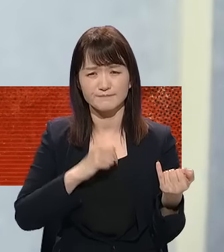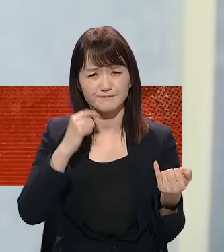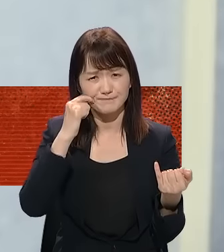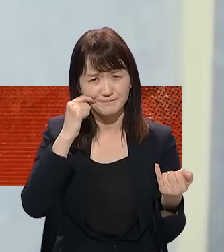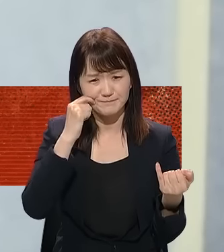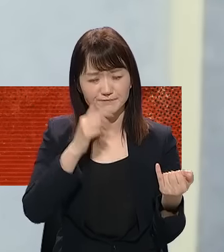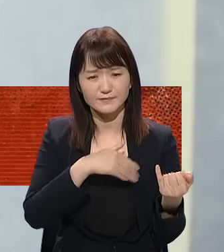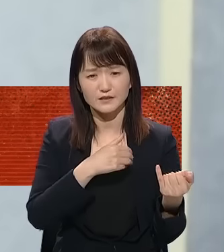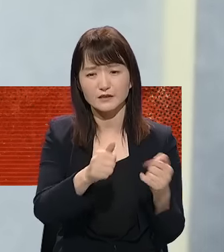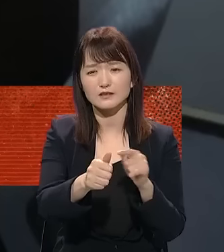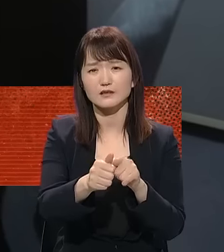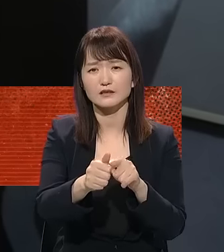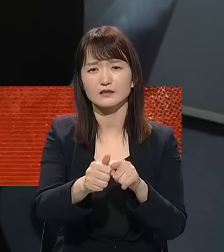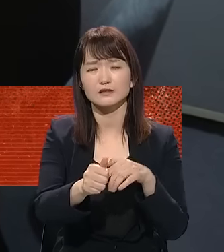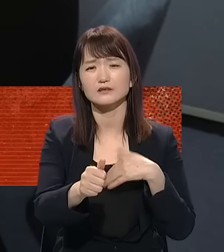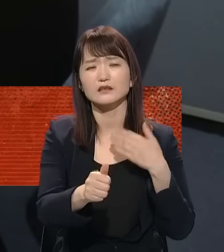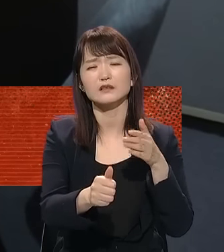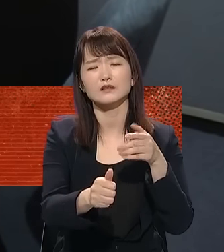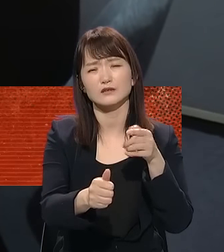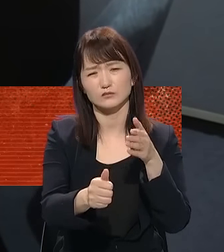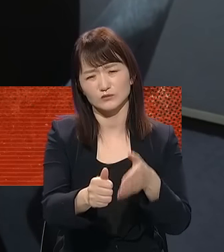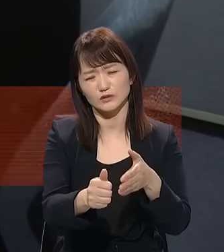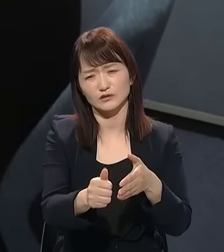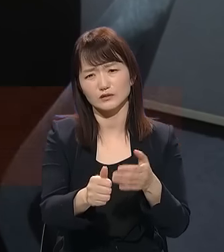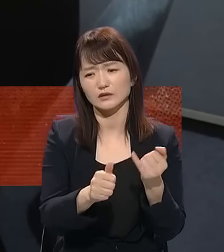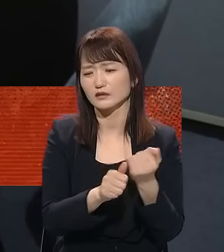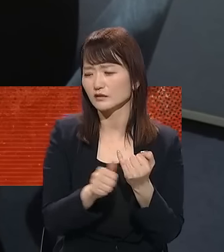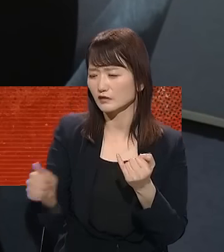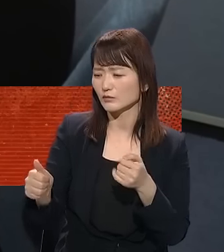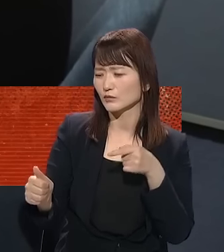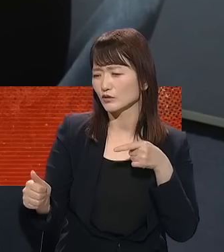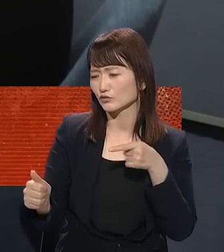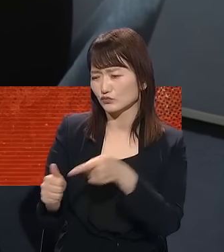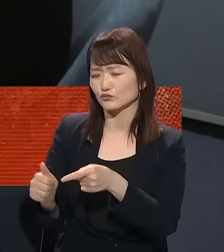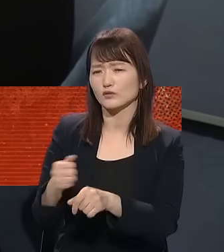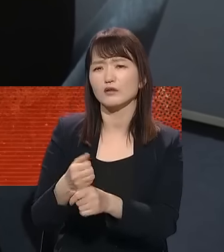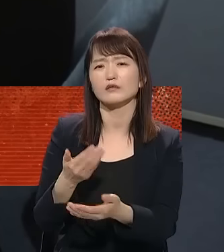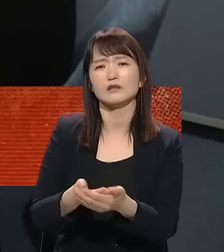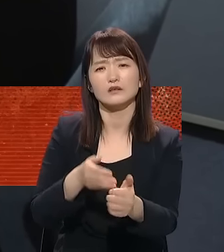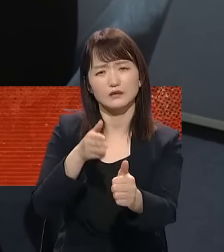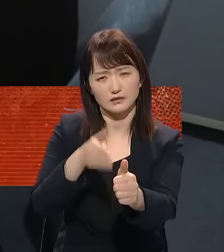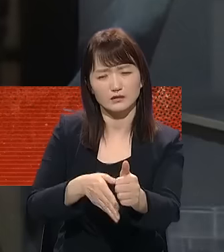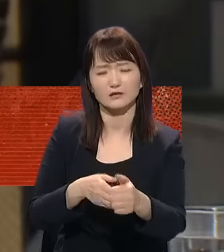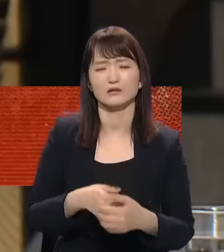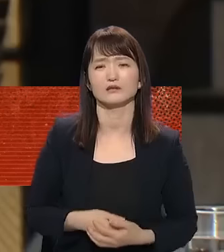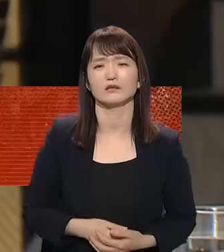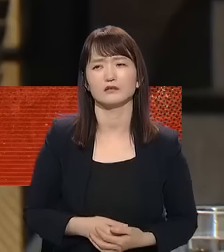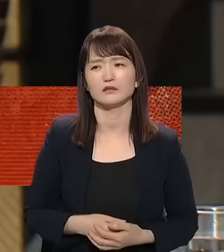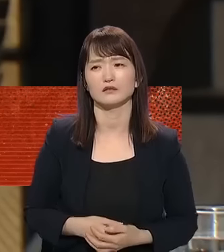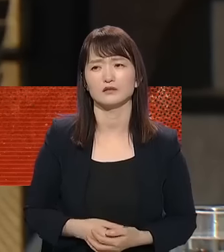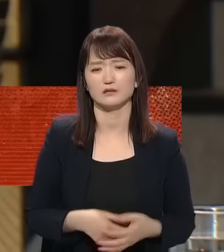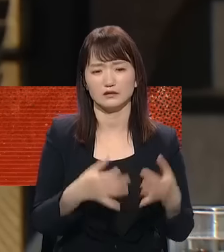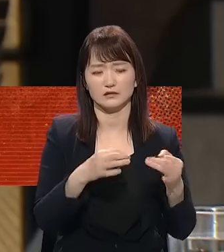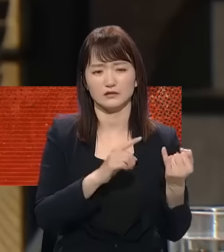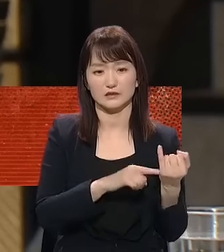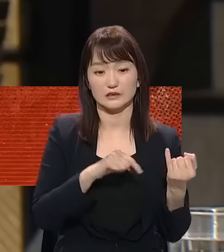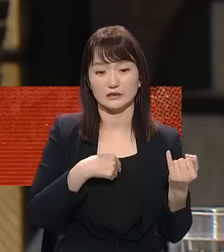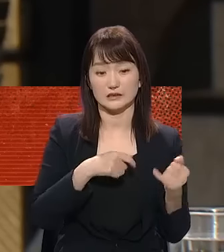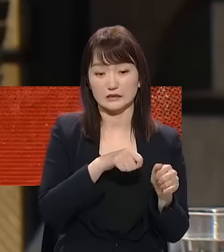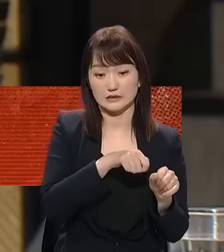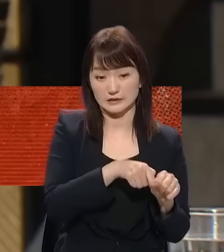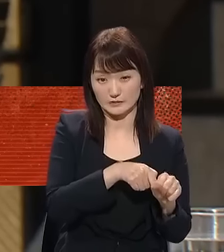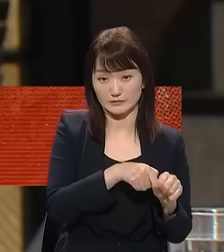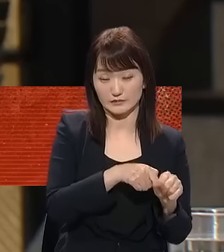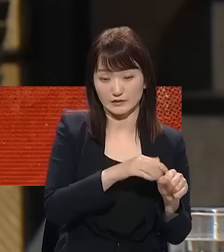내연남에게 자기가 부탁을 합니다 남편 좀 살해 달라 그렇게 해가지고이 김씨가 자기 집 열쇠를 갖다가